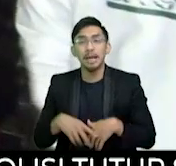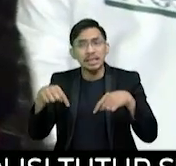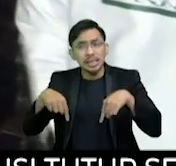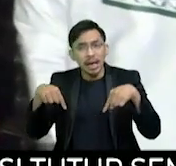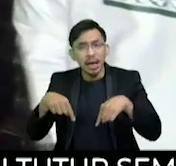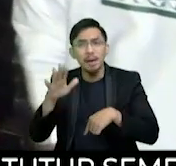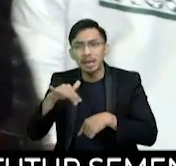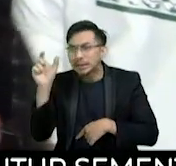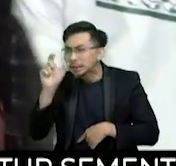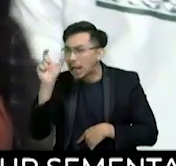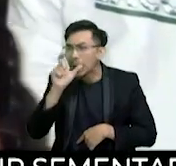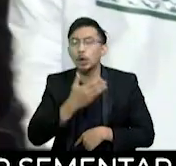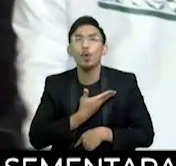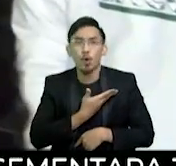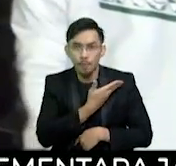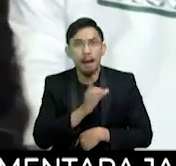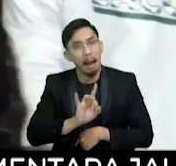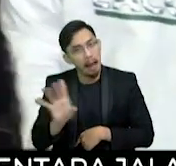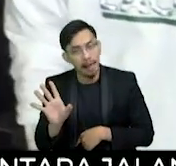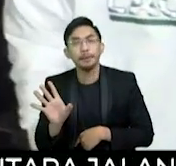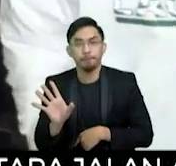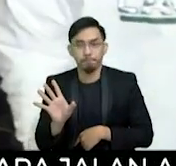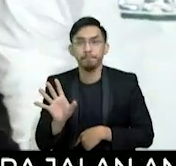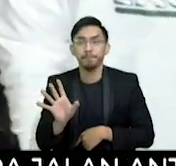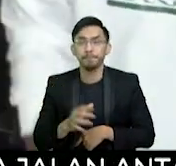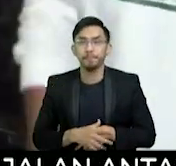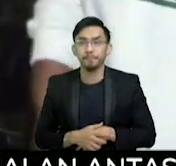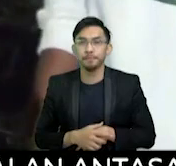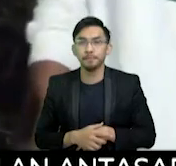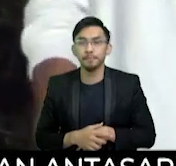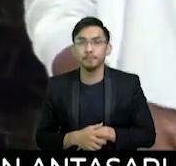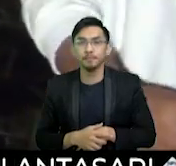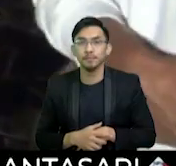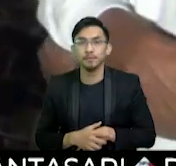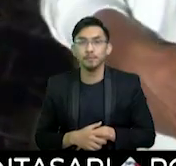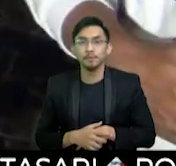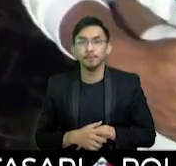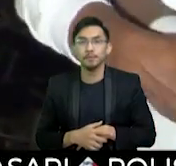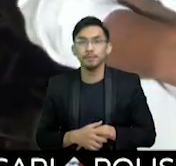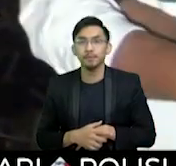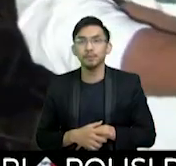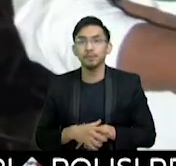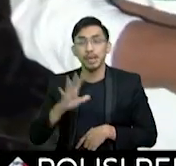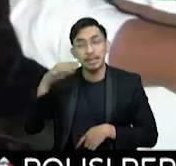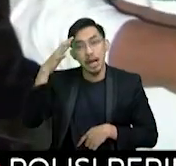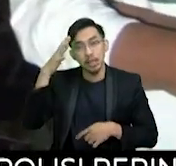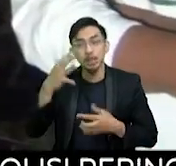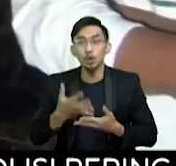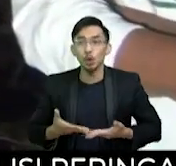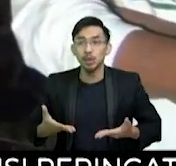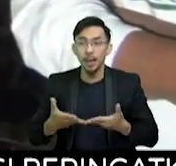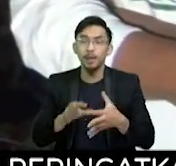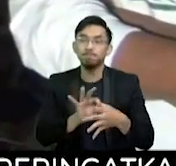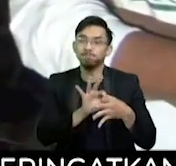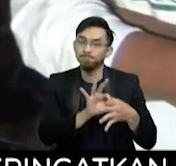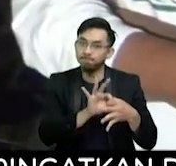dan hal lainnya yang diakibatkan oleh banjir. Dan Dinas Sosial insya Allah besok dan